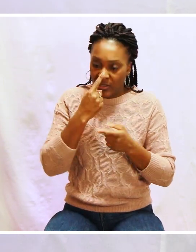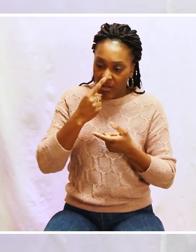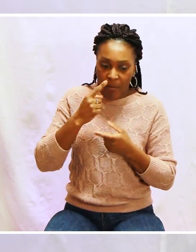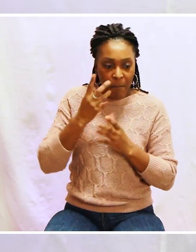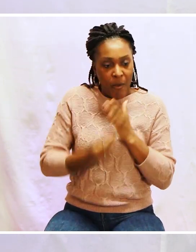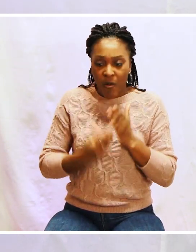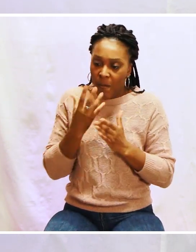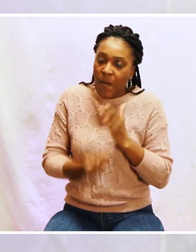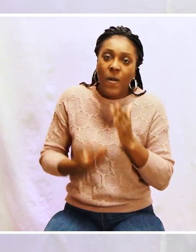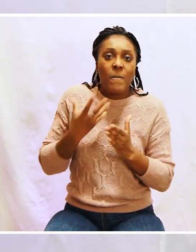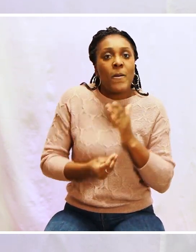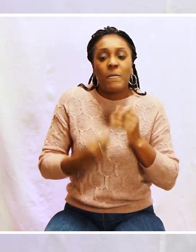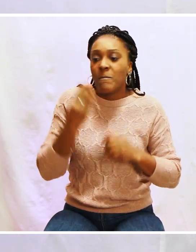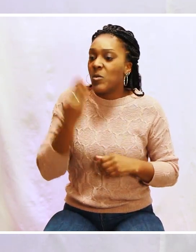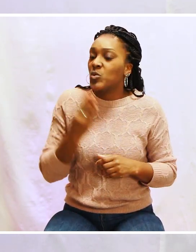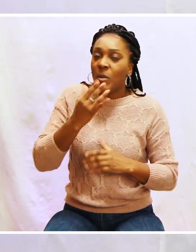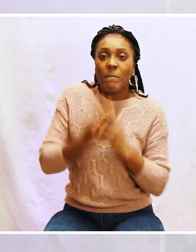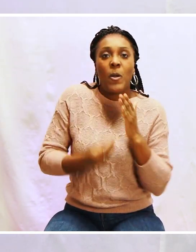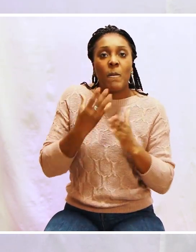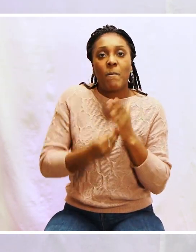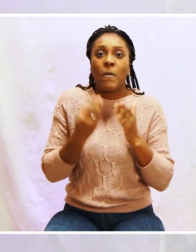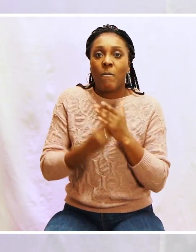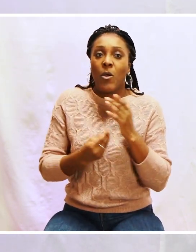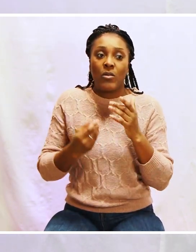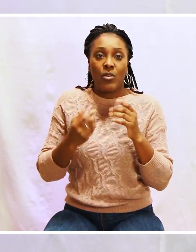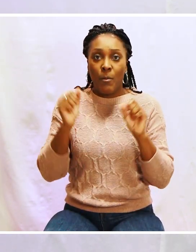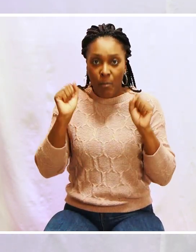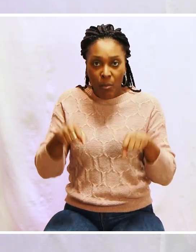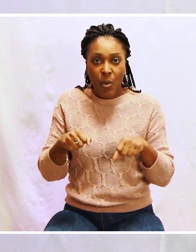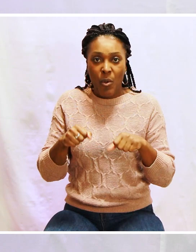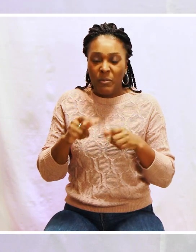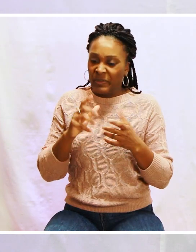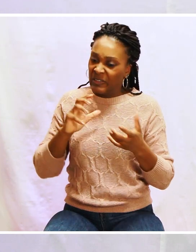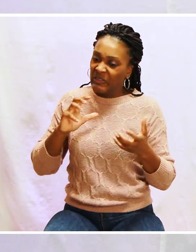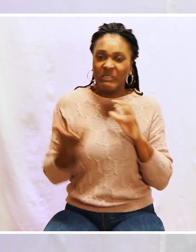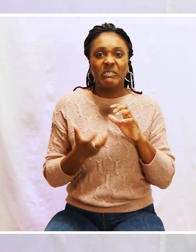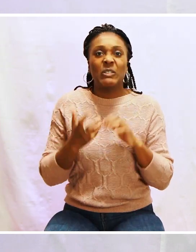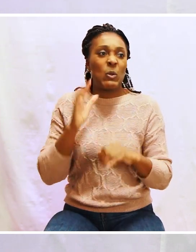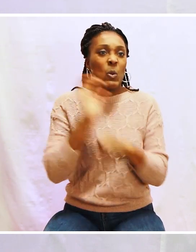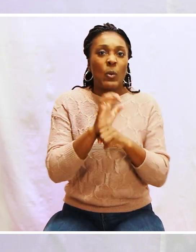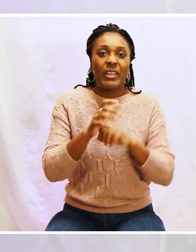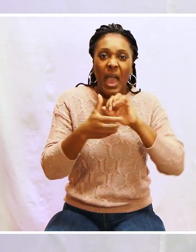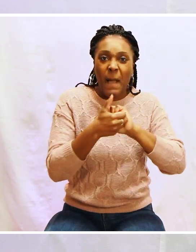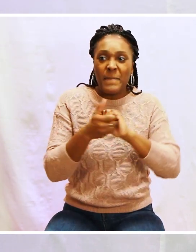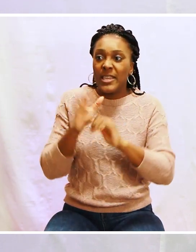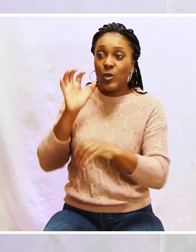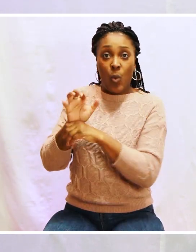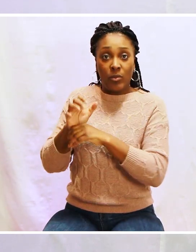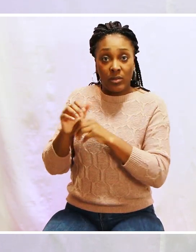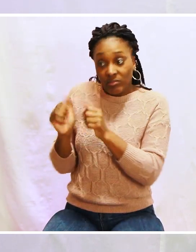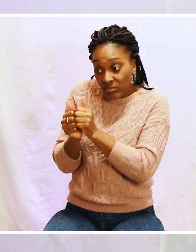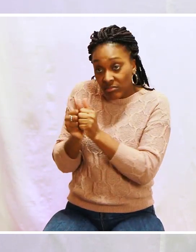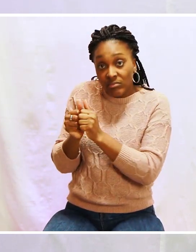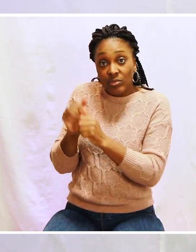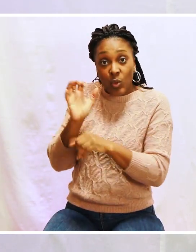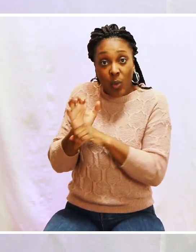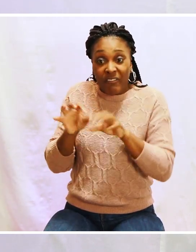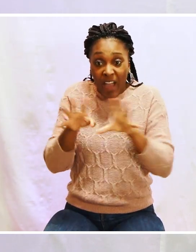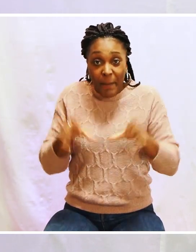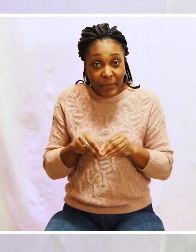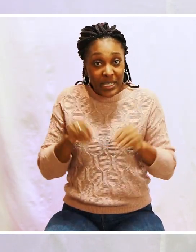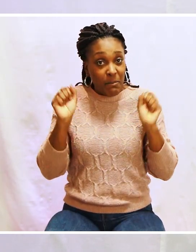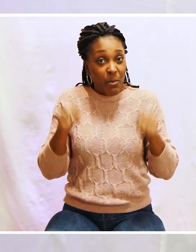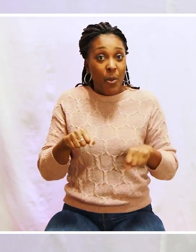niveau de ses besoins, eh bien, se retourner contre même ses plus proches amis, ou même son conjoint ou sa conjointe, contre sa